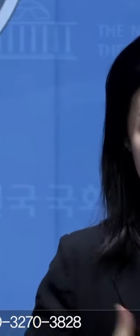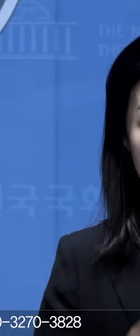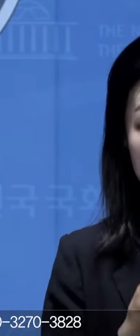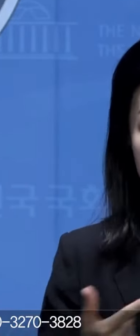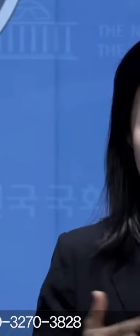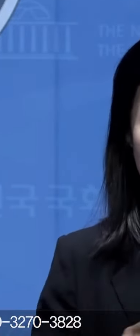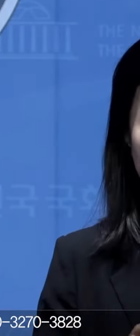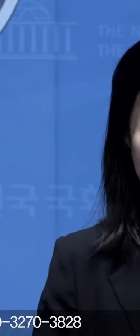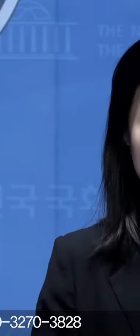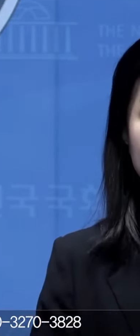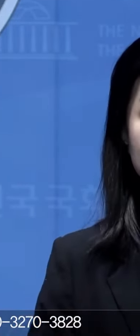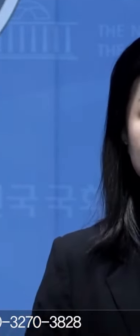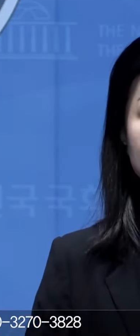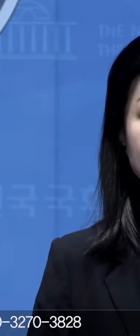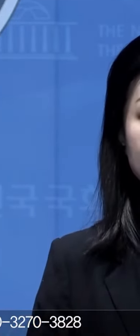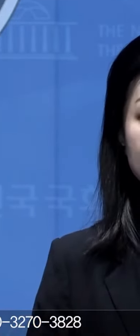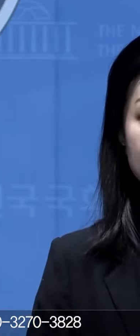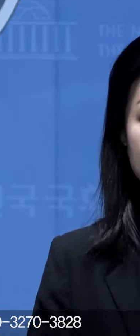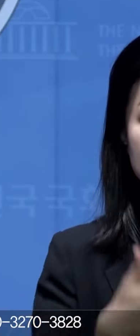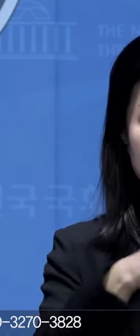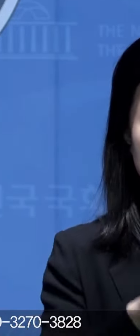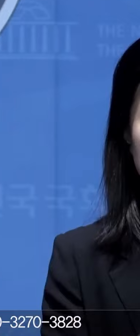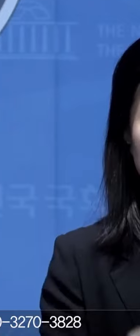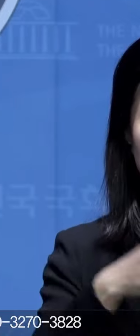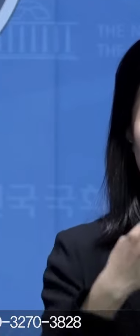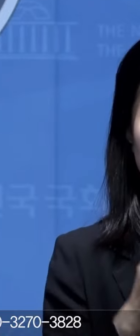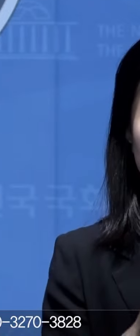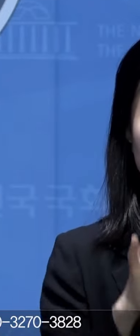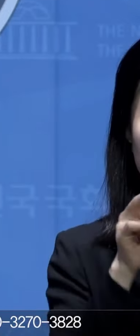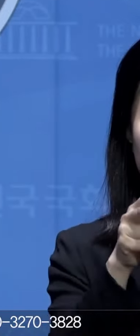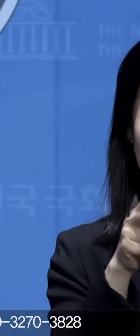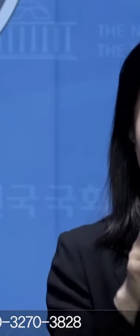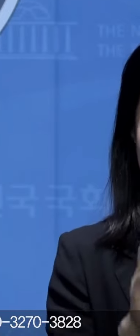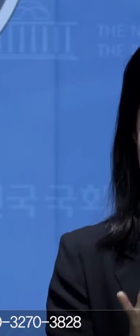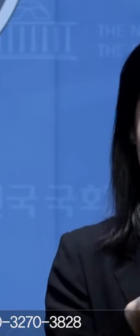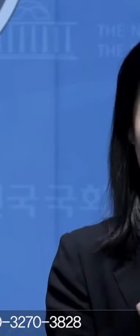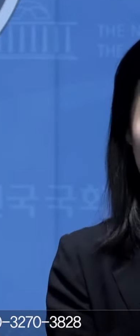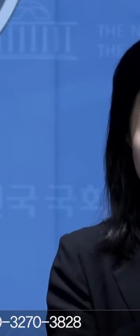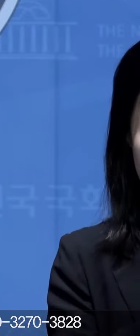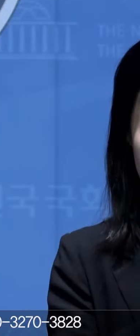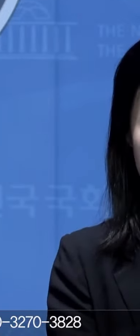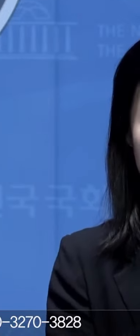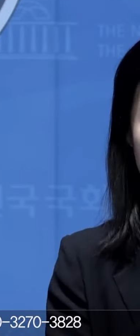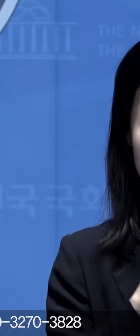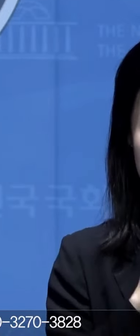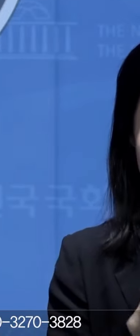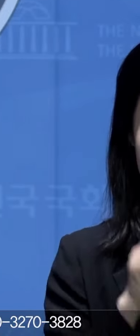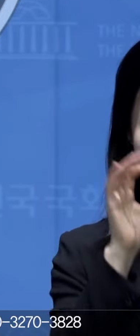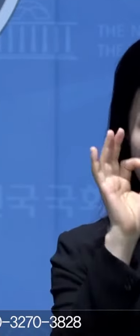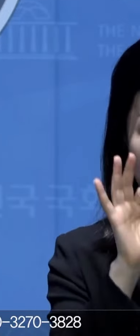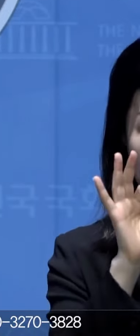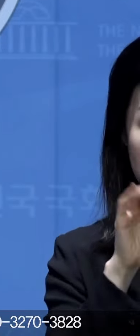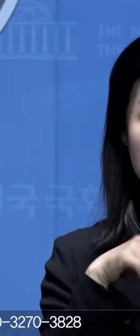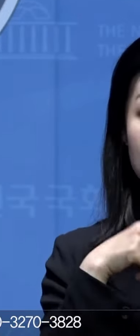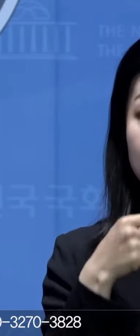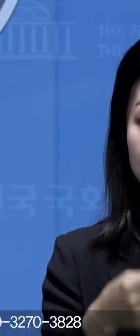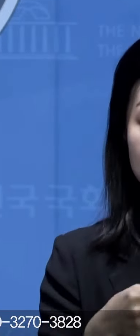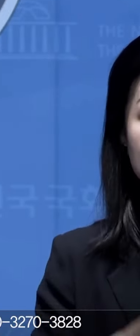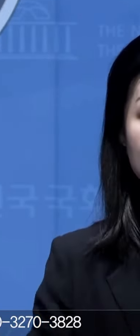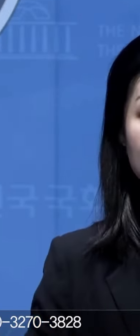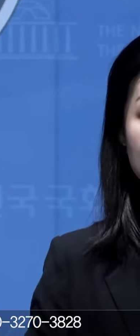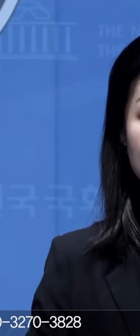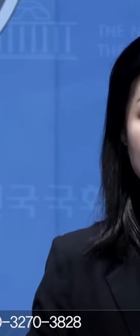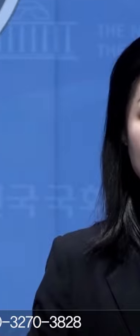오늘 기자회견 전에 우리 정동영 리 의원님의 모두 말씀을 듣고 그다음에